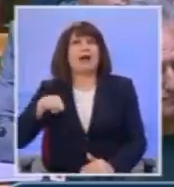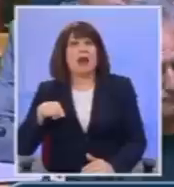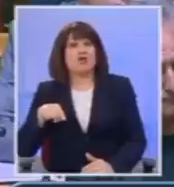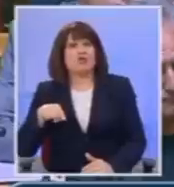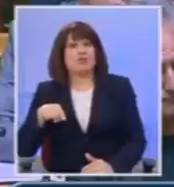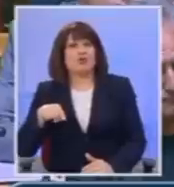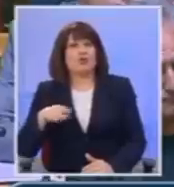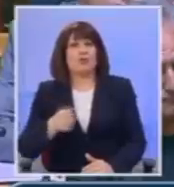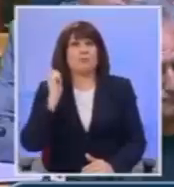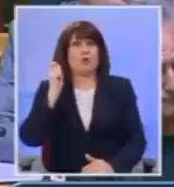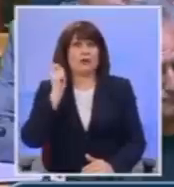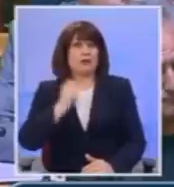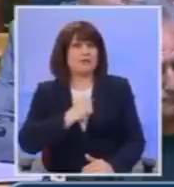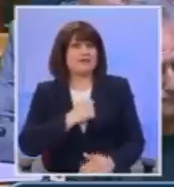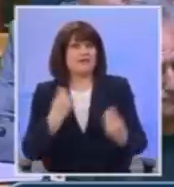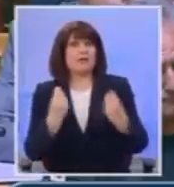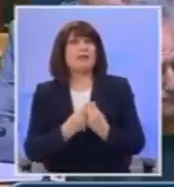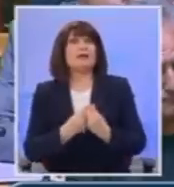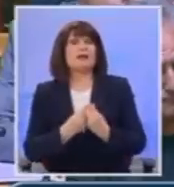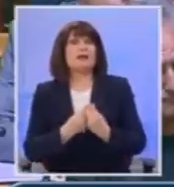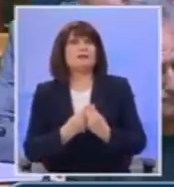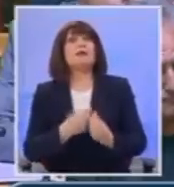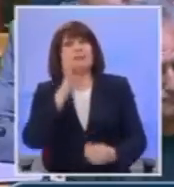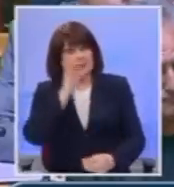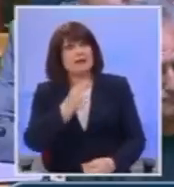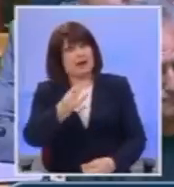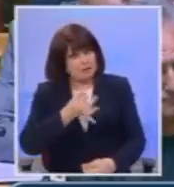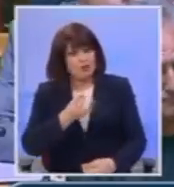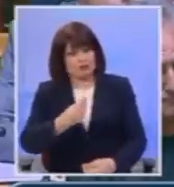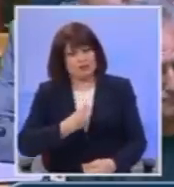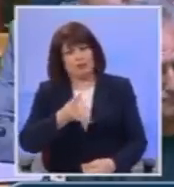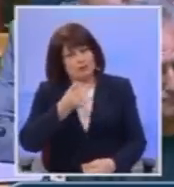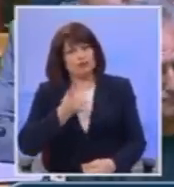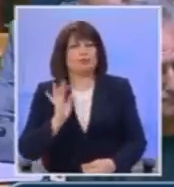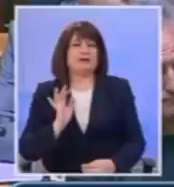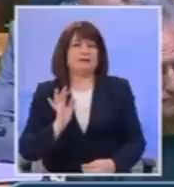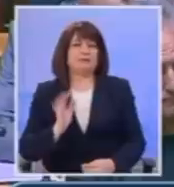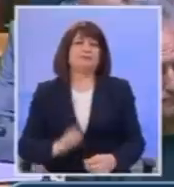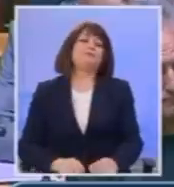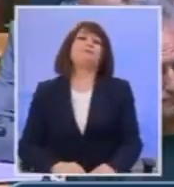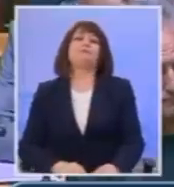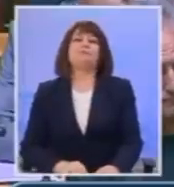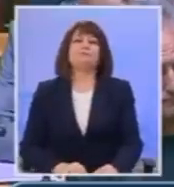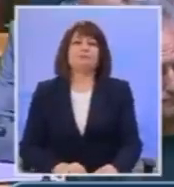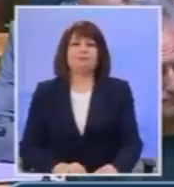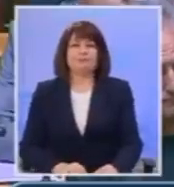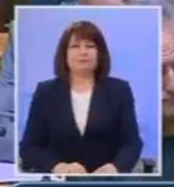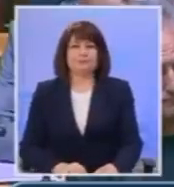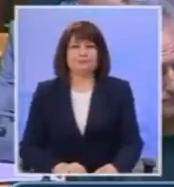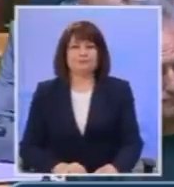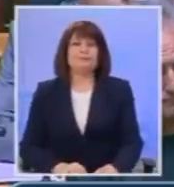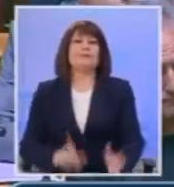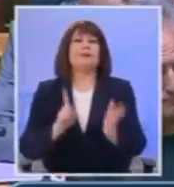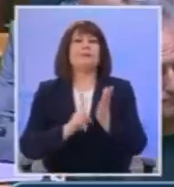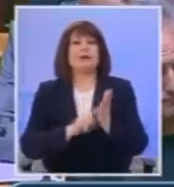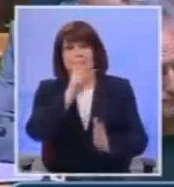από τις πολιτικές αρχές που πρεσβεύει το ποτάμι, πραγματικά θα θέλαμε να μας το πείτε. Να σας πω τώρα, θα πρέπει να